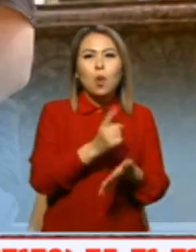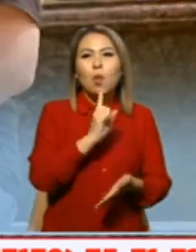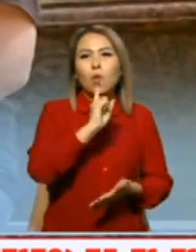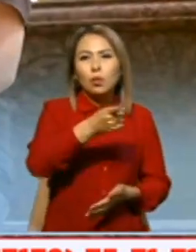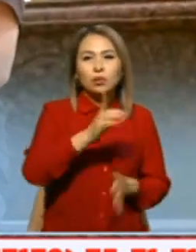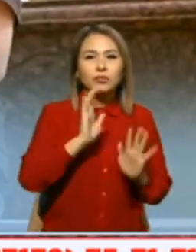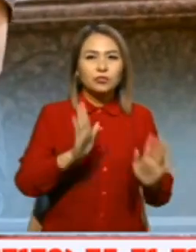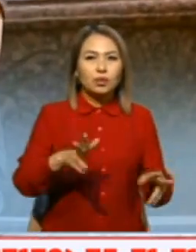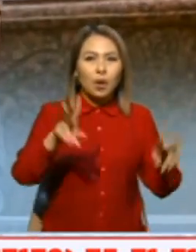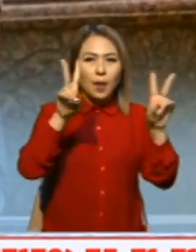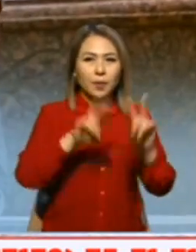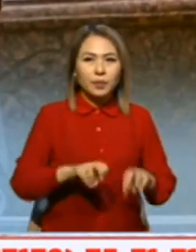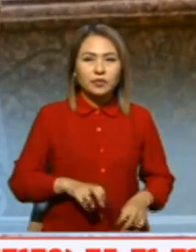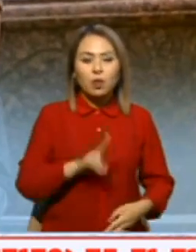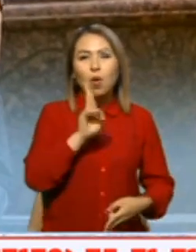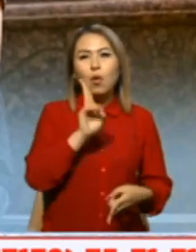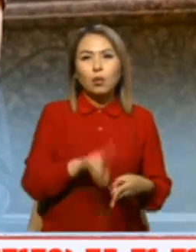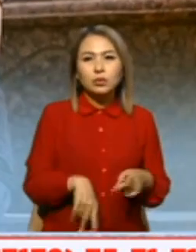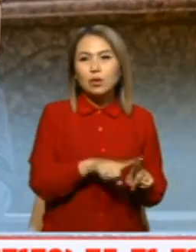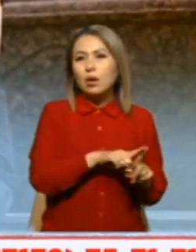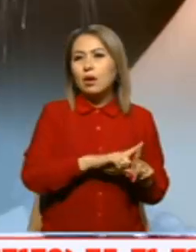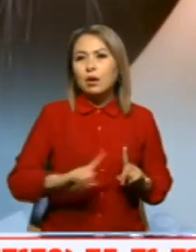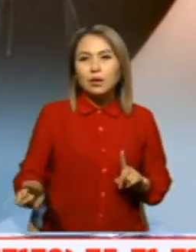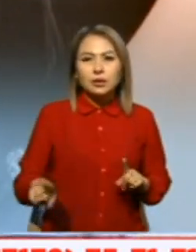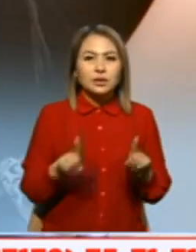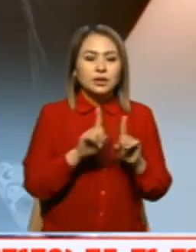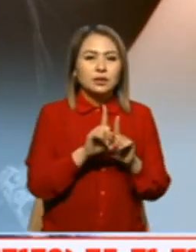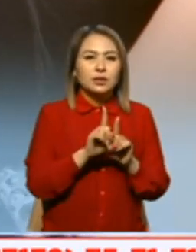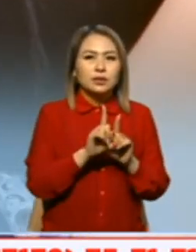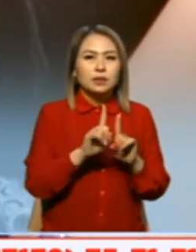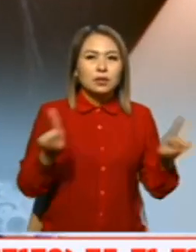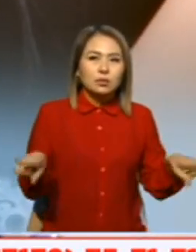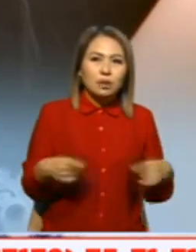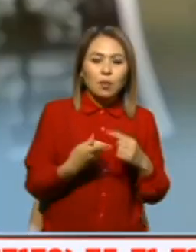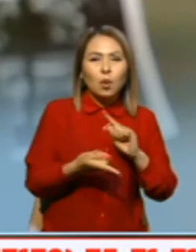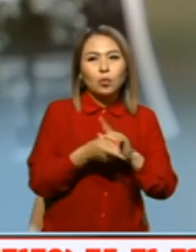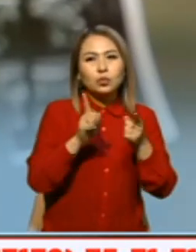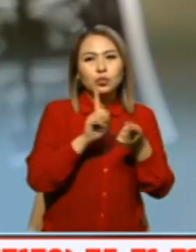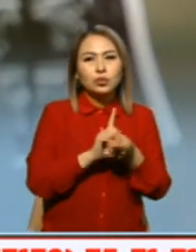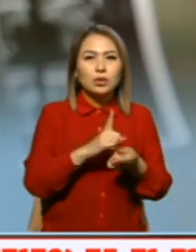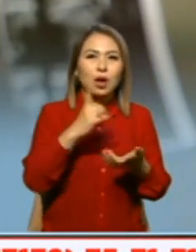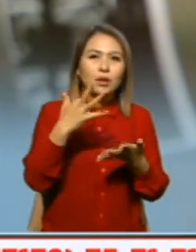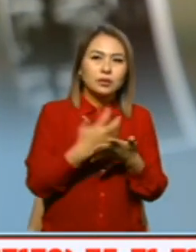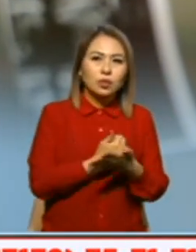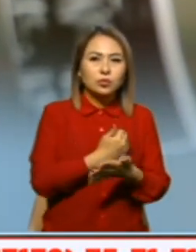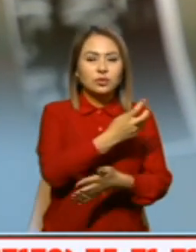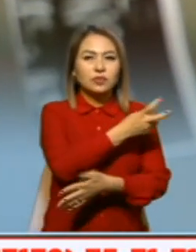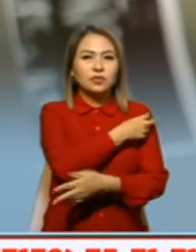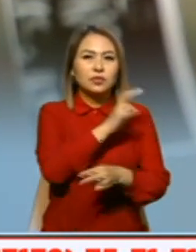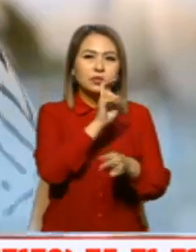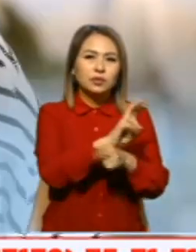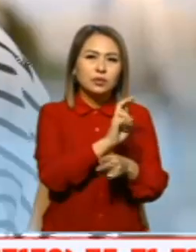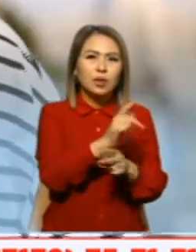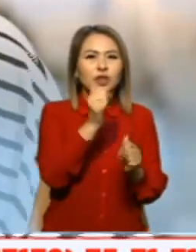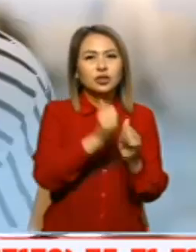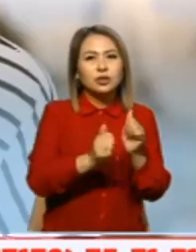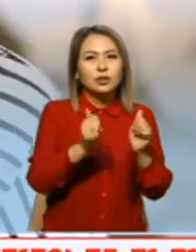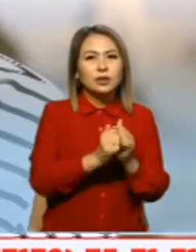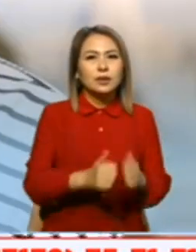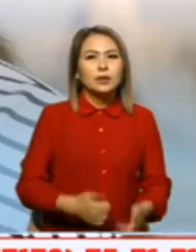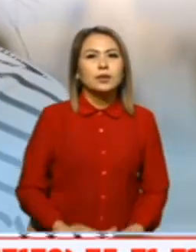ғана медициналық тексерістен өткізеді, ал бір жастан кейін баланың дамуындағы өзгерістерді анықтау үшін тексертуге қаншалықты жиі барып